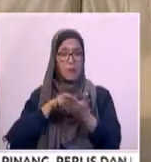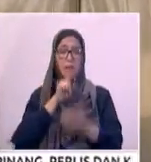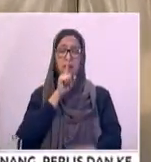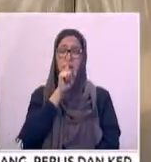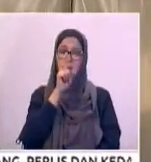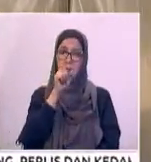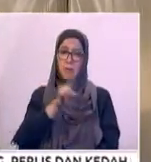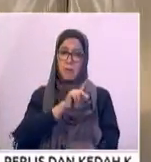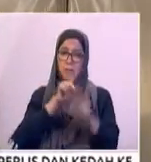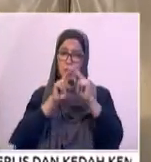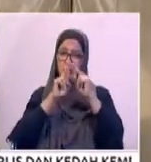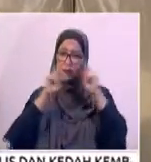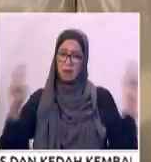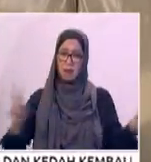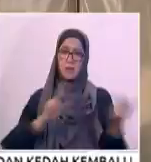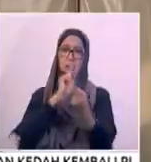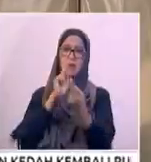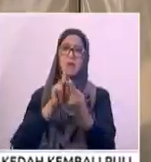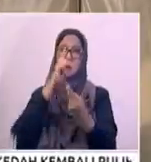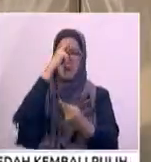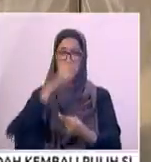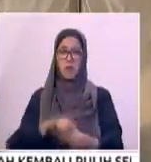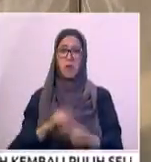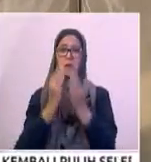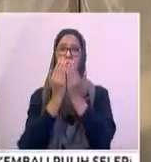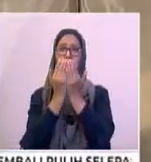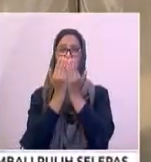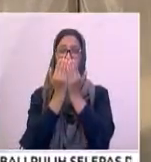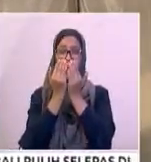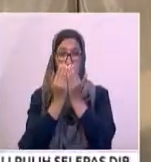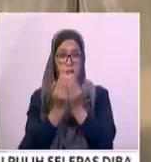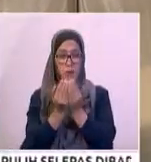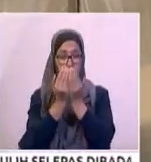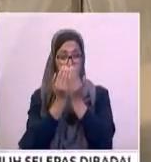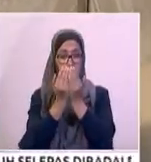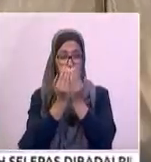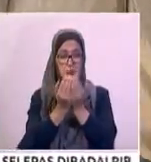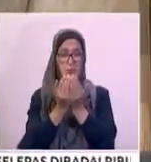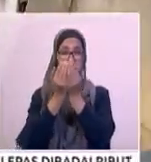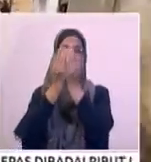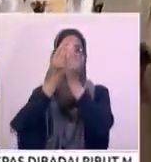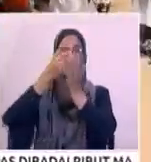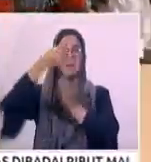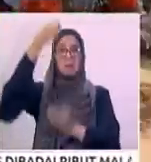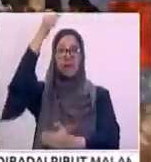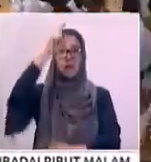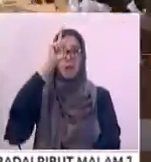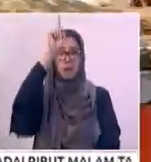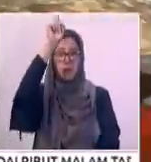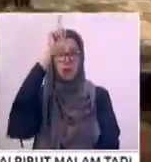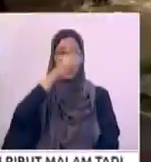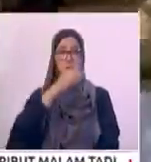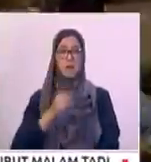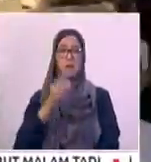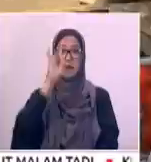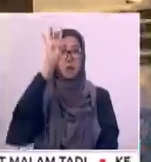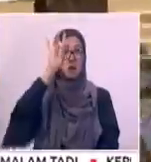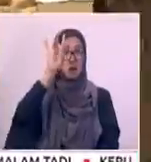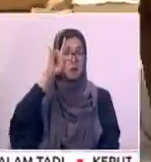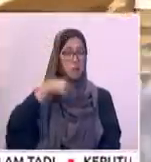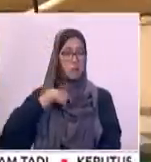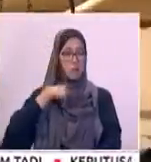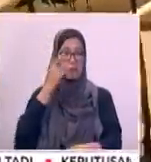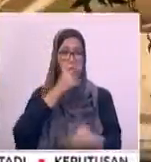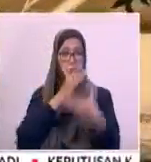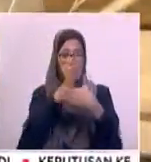mustajab untuk doa-doa hambanya diangkat. Dan insyaAllah saya tidak mahulah mengganggu jemaah-jemaah kita